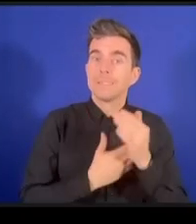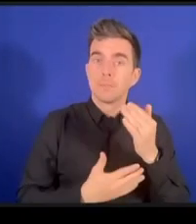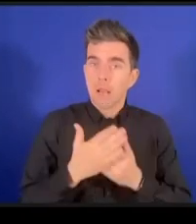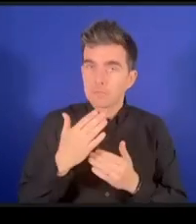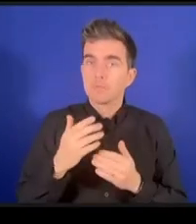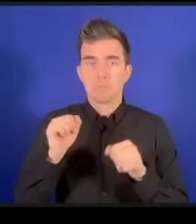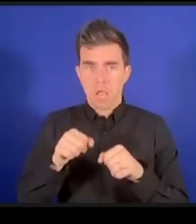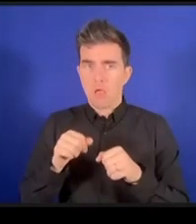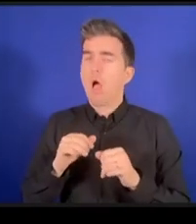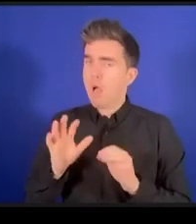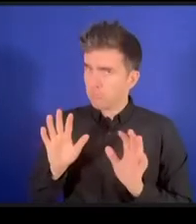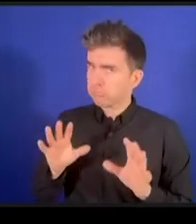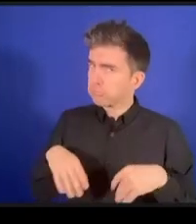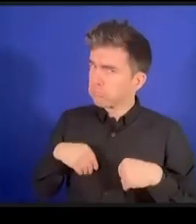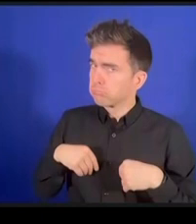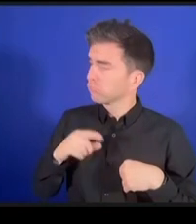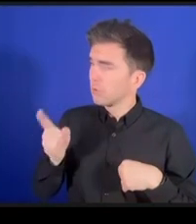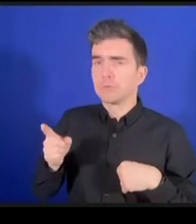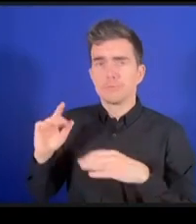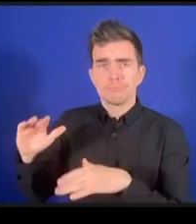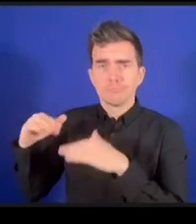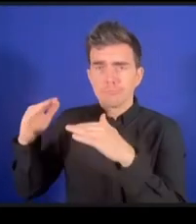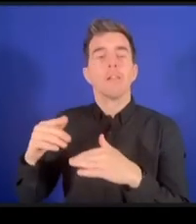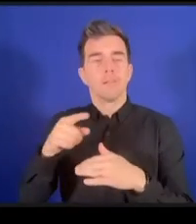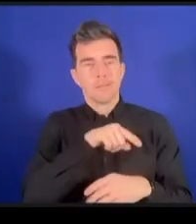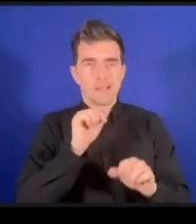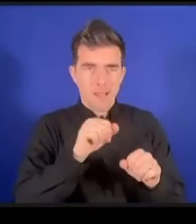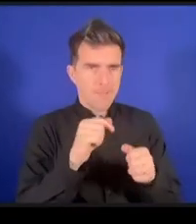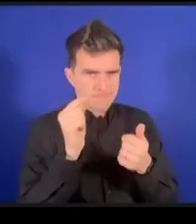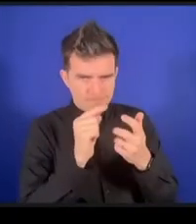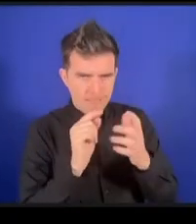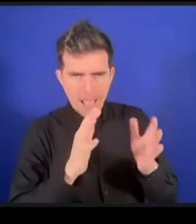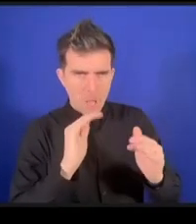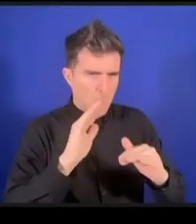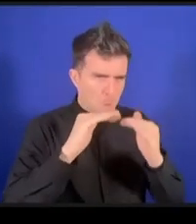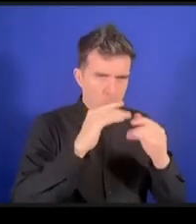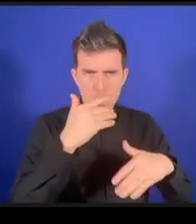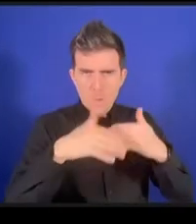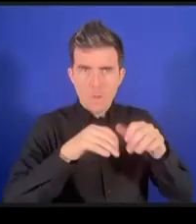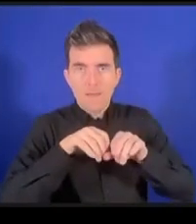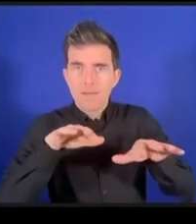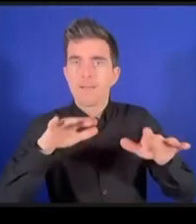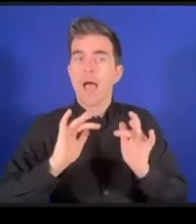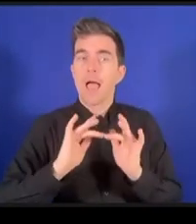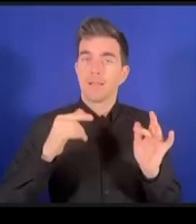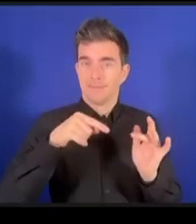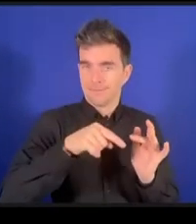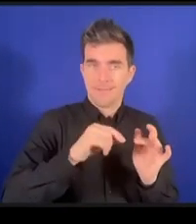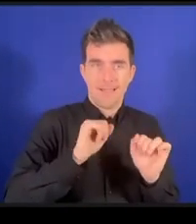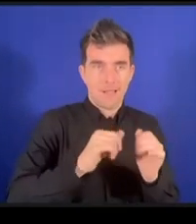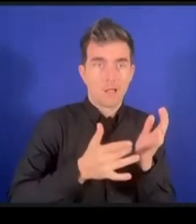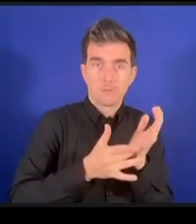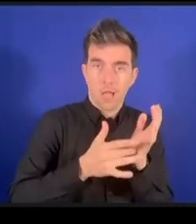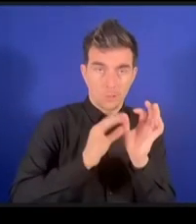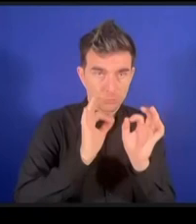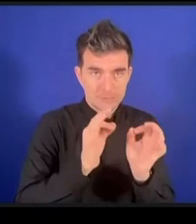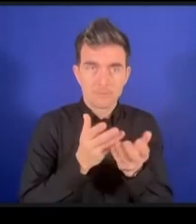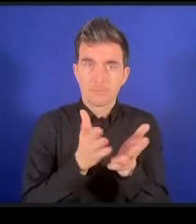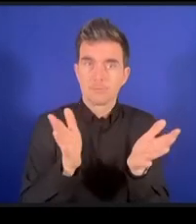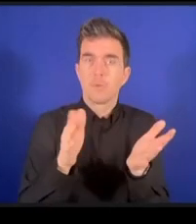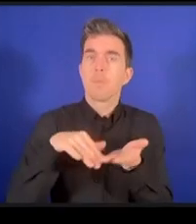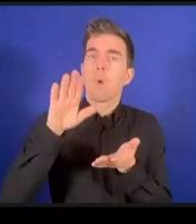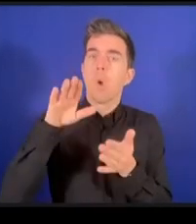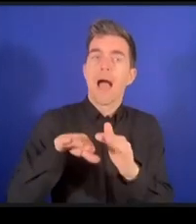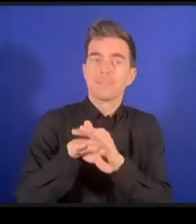требования относительно того как сделать эти технологии доступными и что